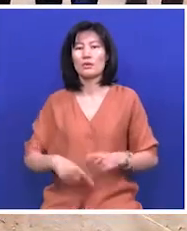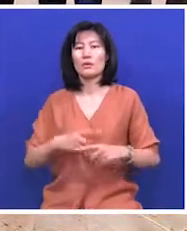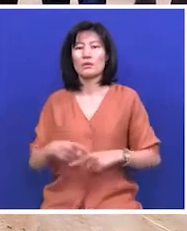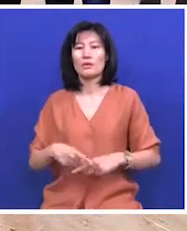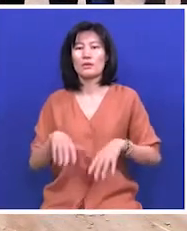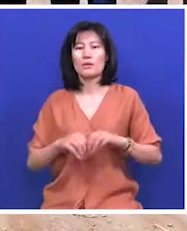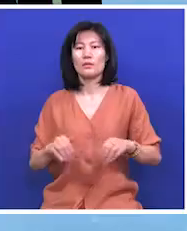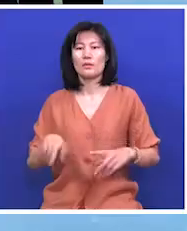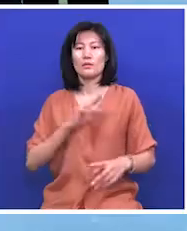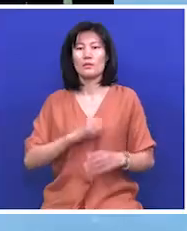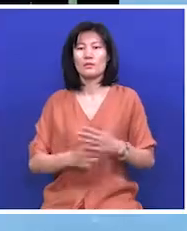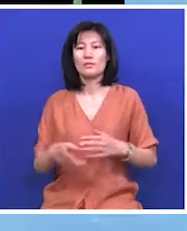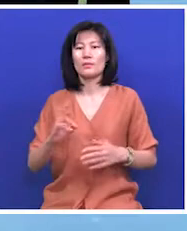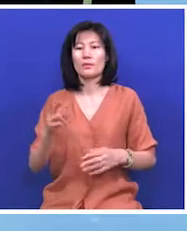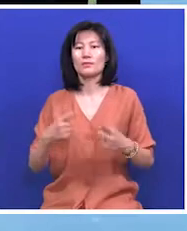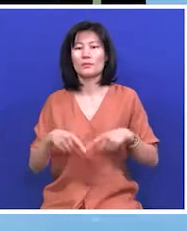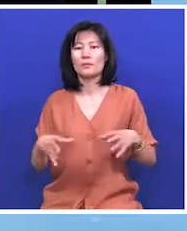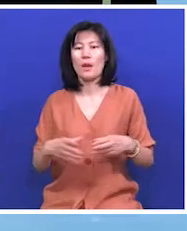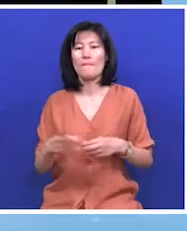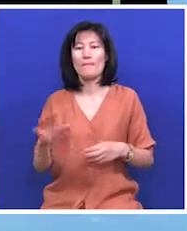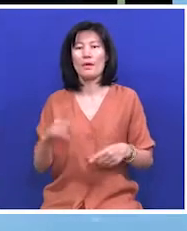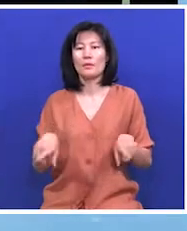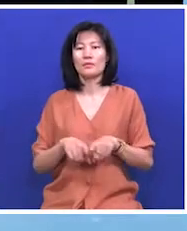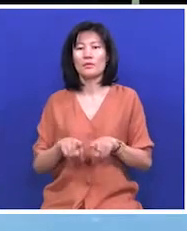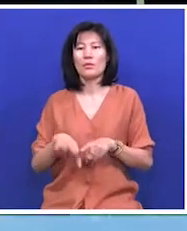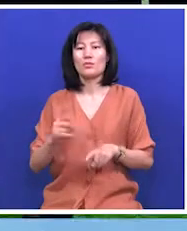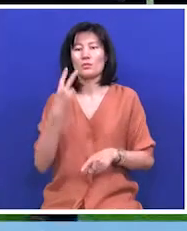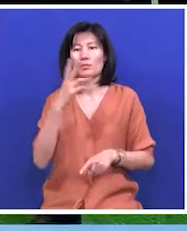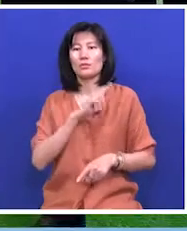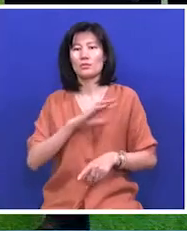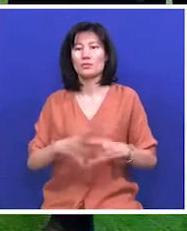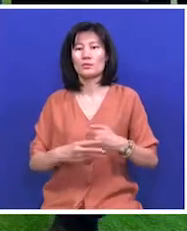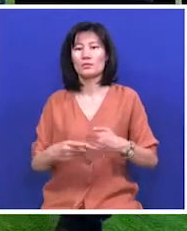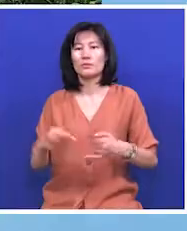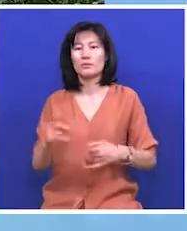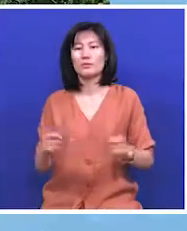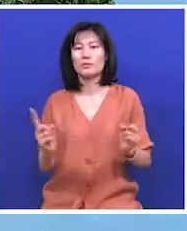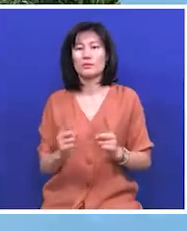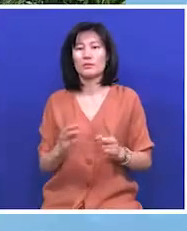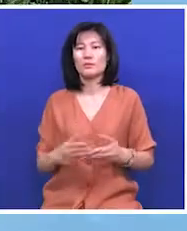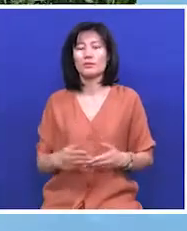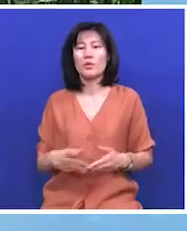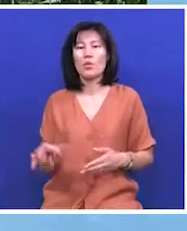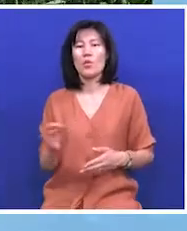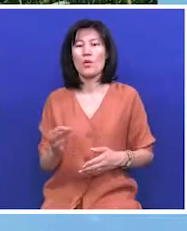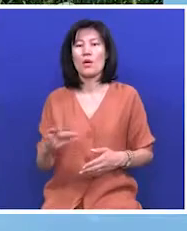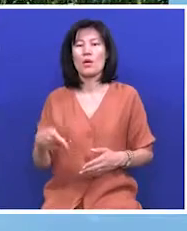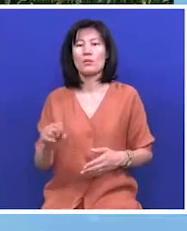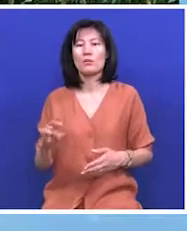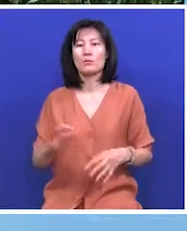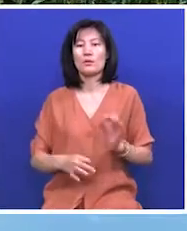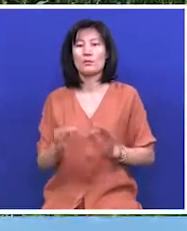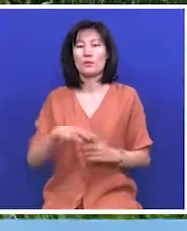өнімдерін өндірушілердің егіс алқаптарын, материалдық техникалық базасымен өнімдерін көріп, жергілікті фермерлермен кездесуде